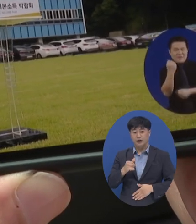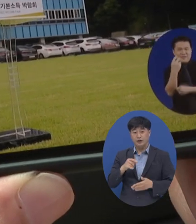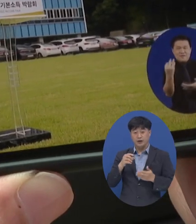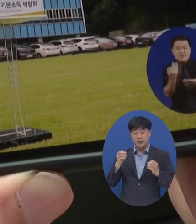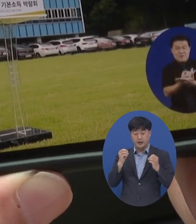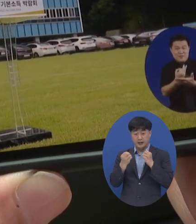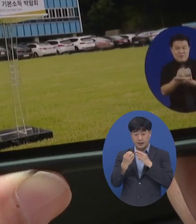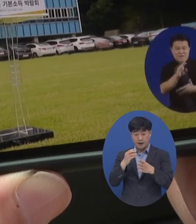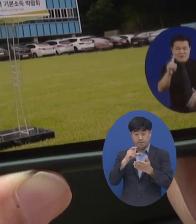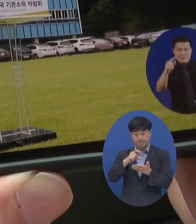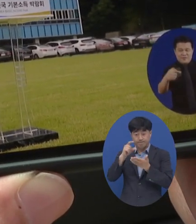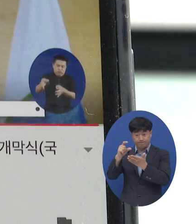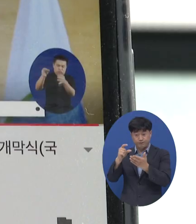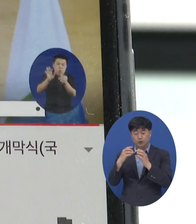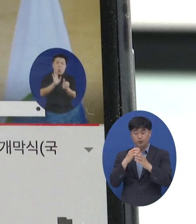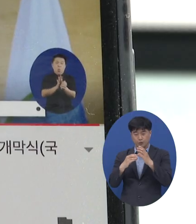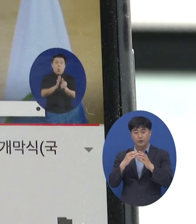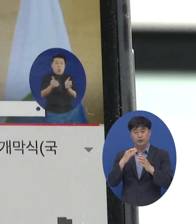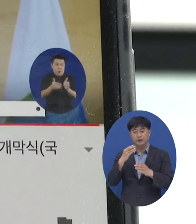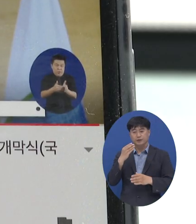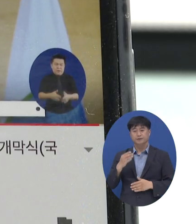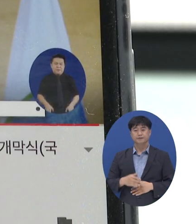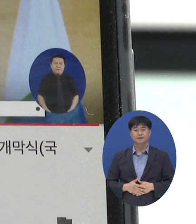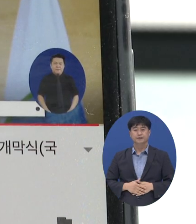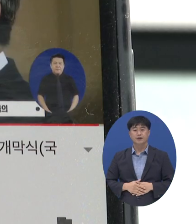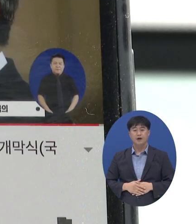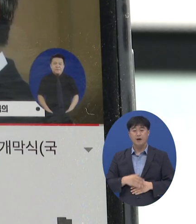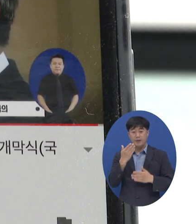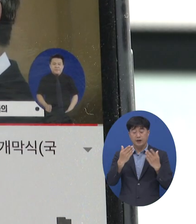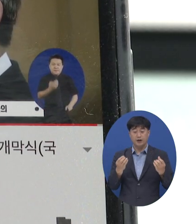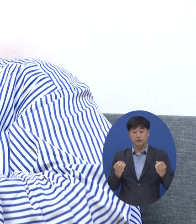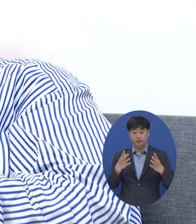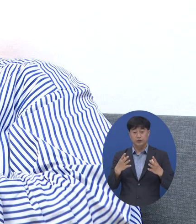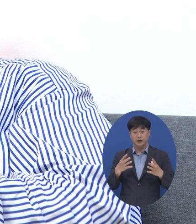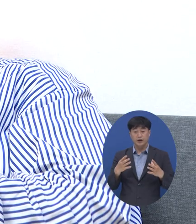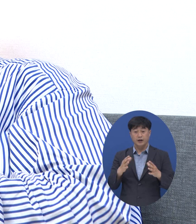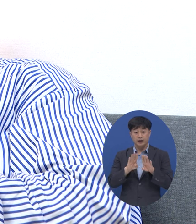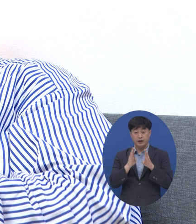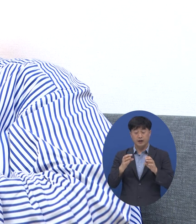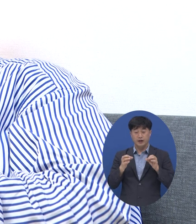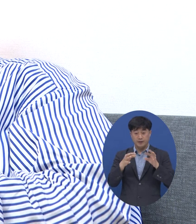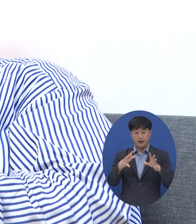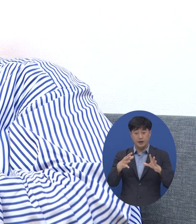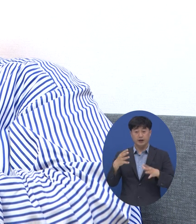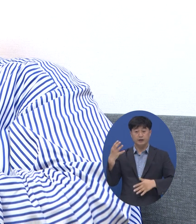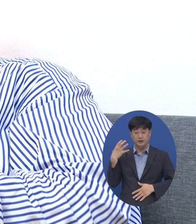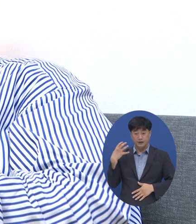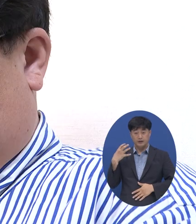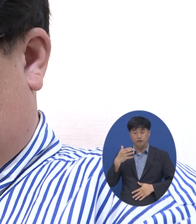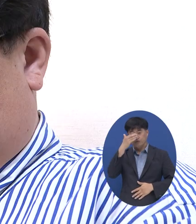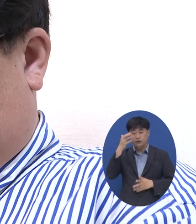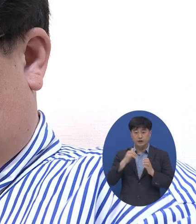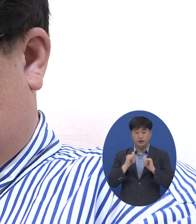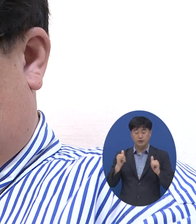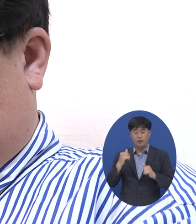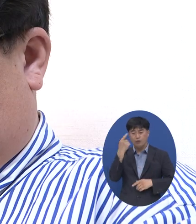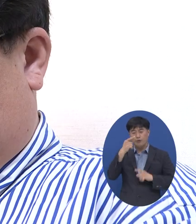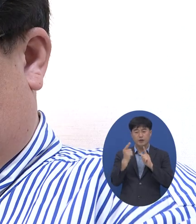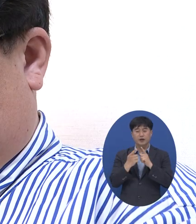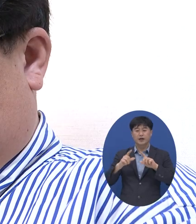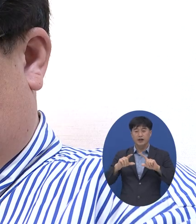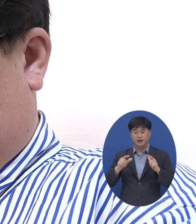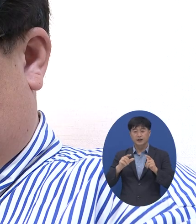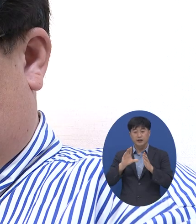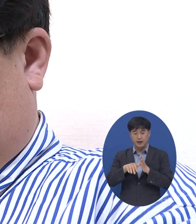소통하며 다음입니다 박람회 를 여는 주최 측도 관람하는 풍경도 언 택트 시대에 맞게